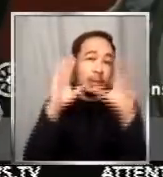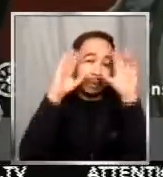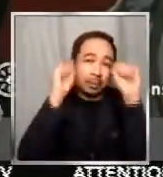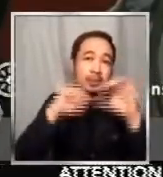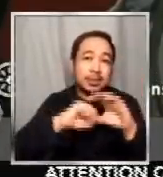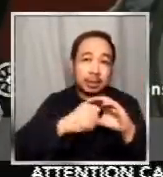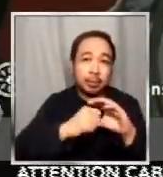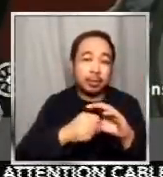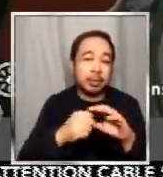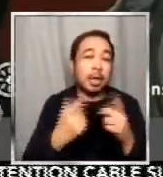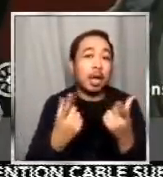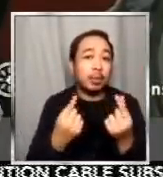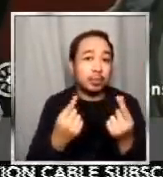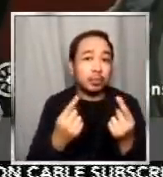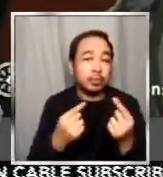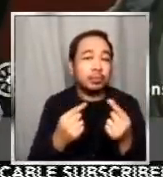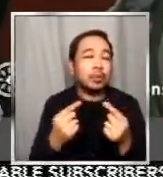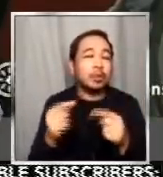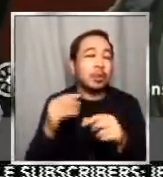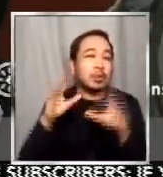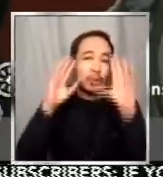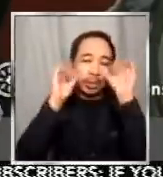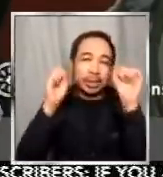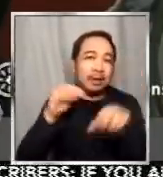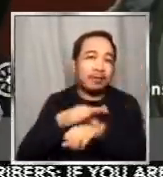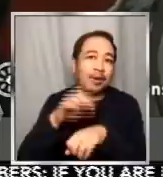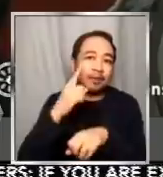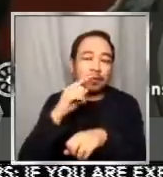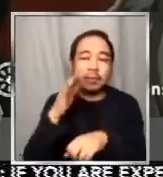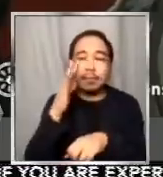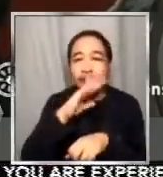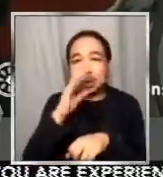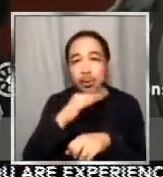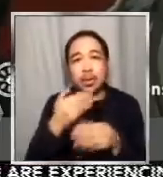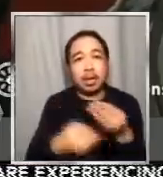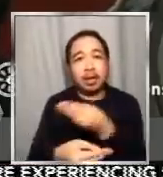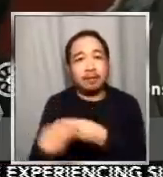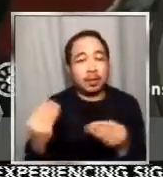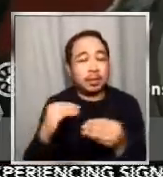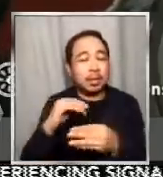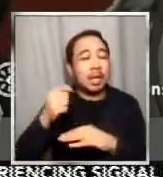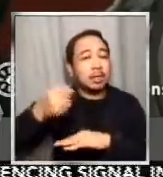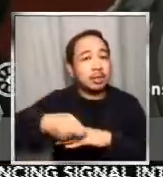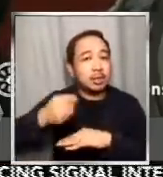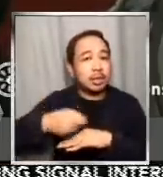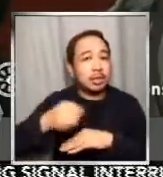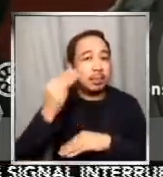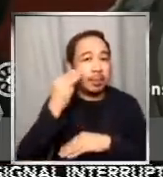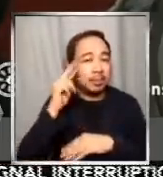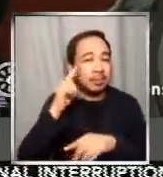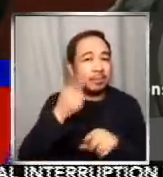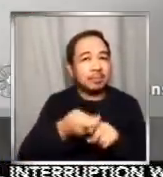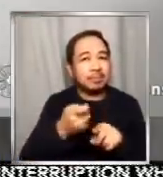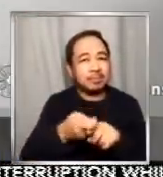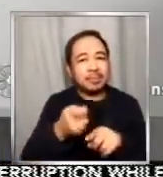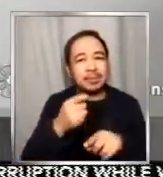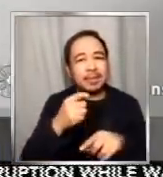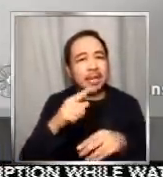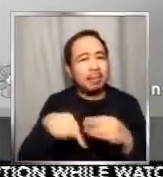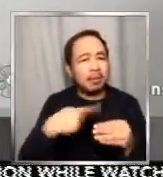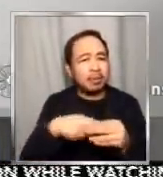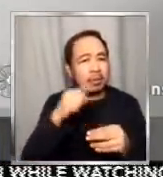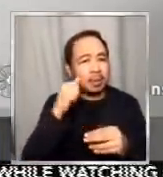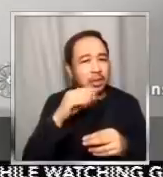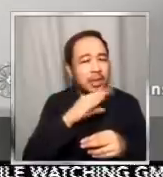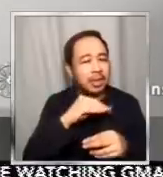sila ni Presidential Advisor for Bicol Affairs, Judge Marvel Clavesilla, sa biruan tungkol sa babae at sex.